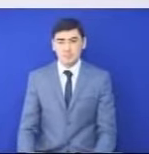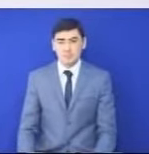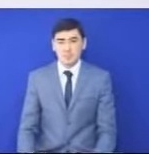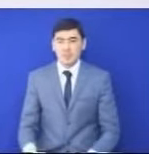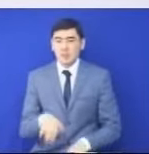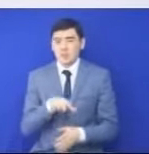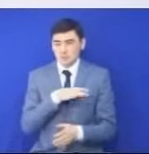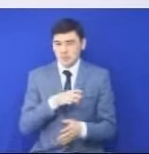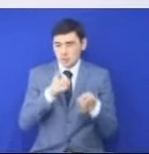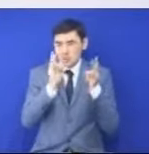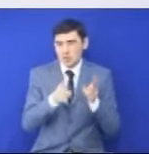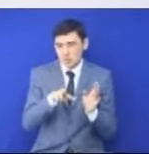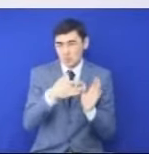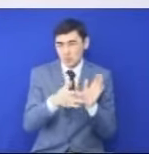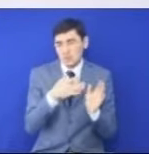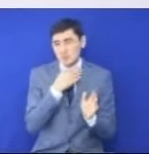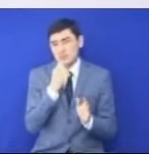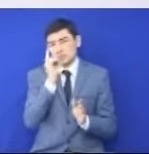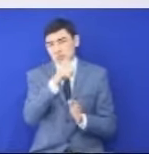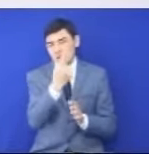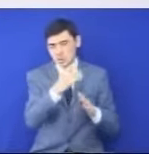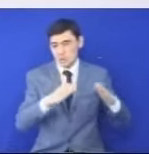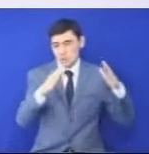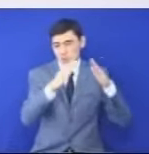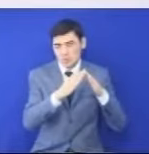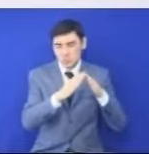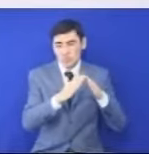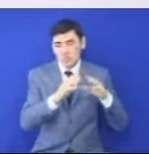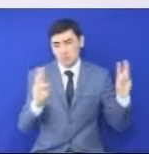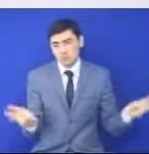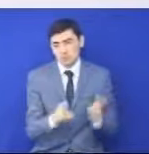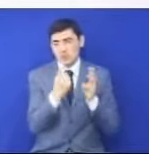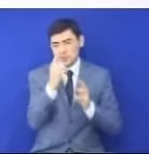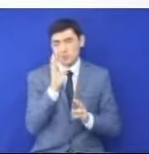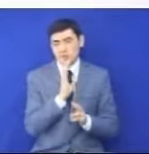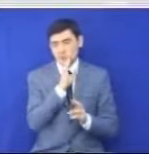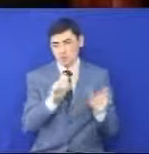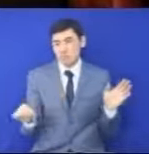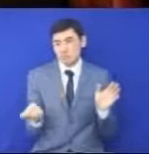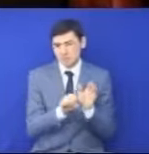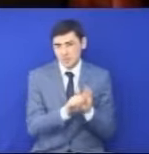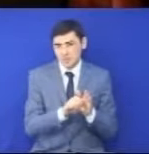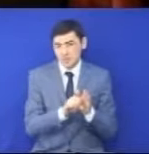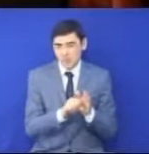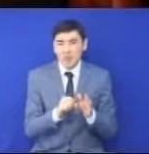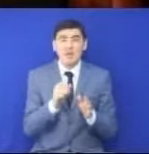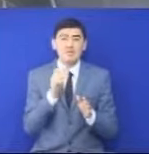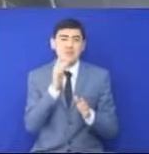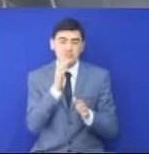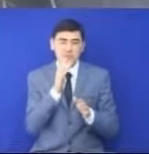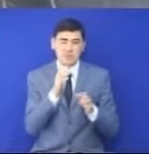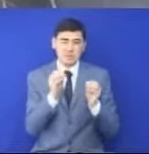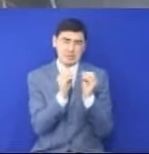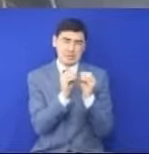в результате пожара в частном жилом доме заживо сгорела женщина. Несчастный случай произошел в поселке Восточный приблизительно в 10 часов ночи по